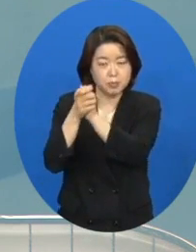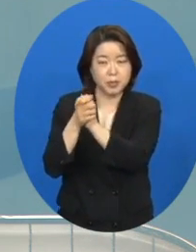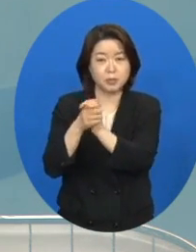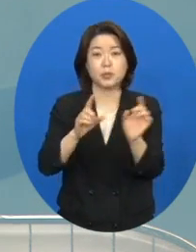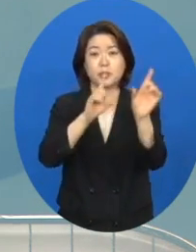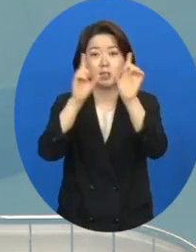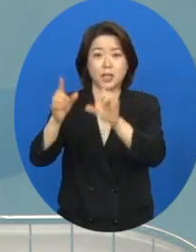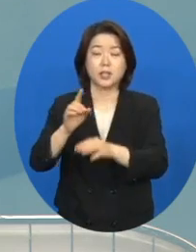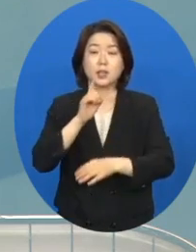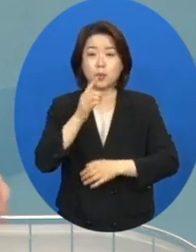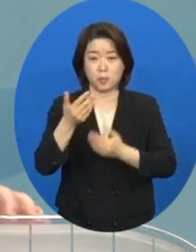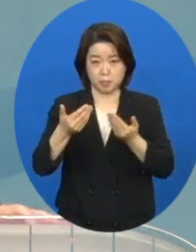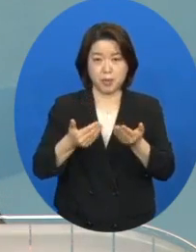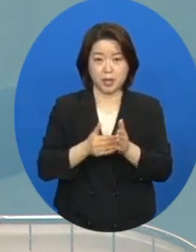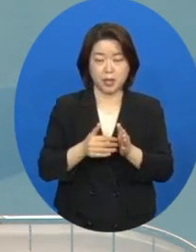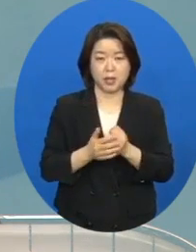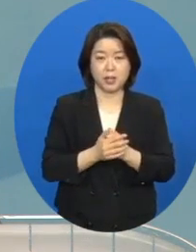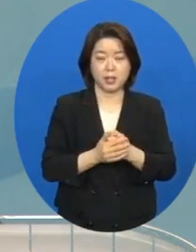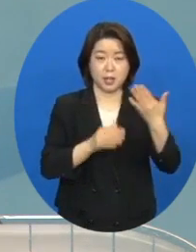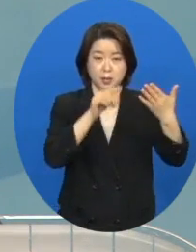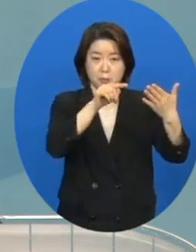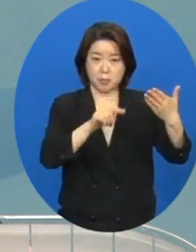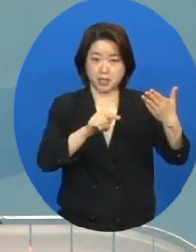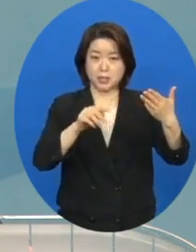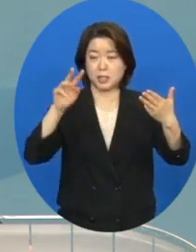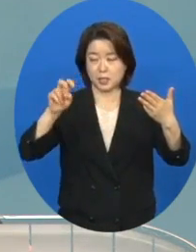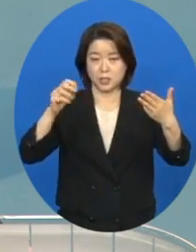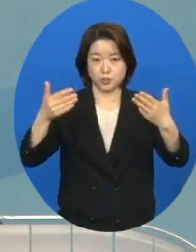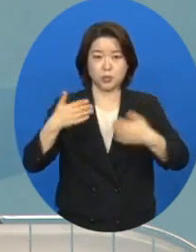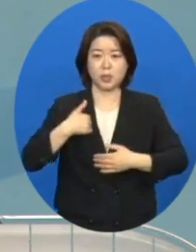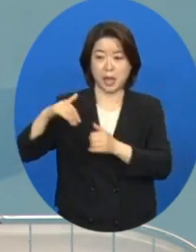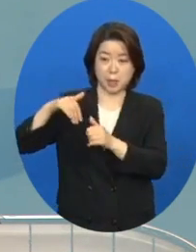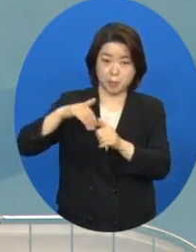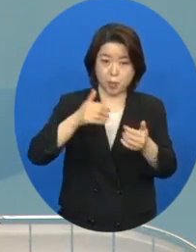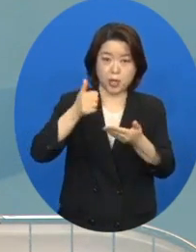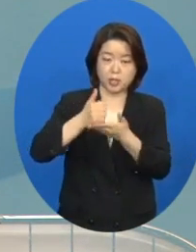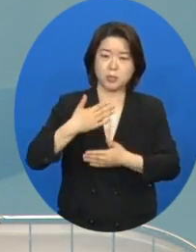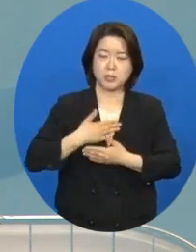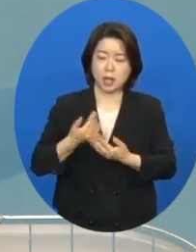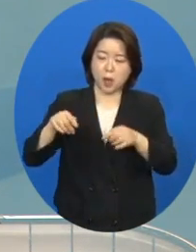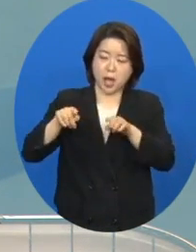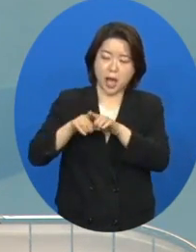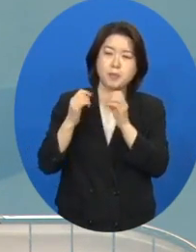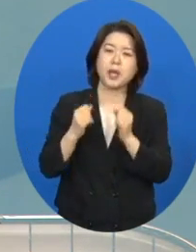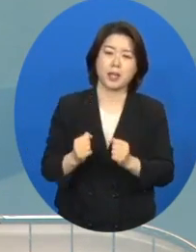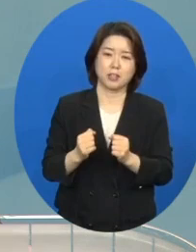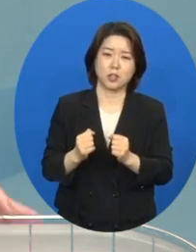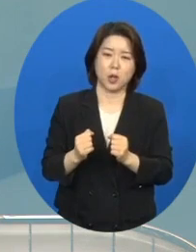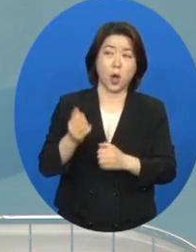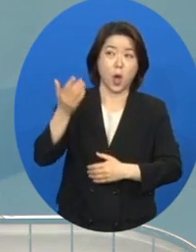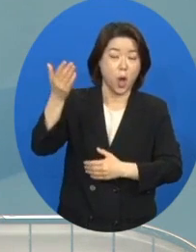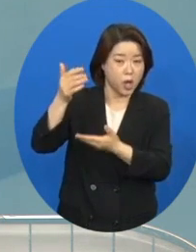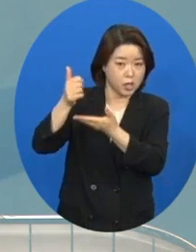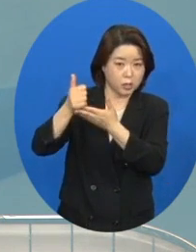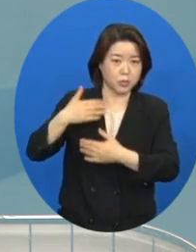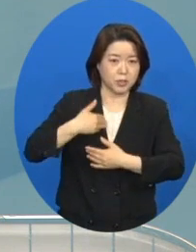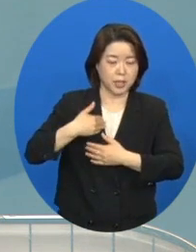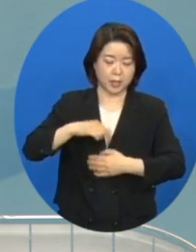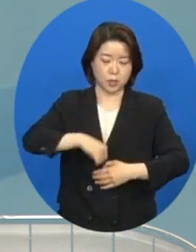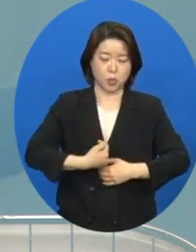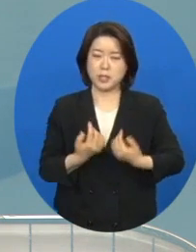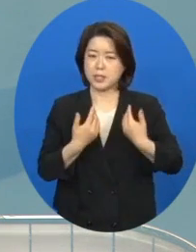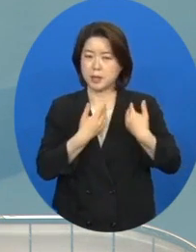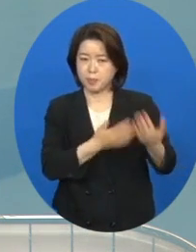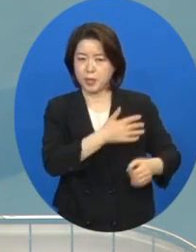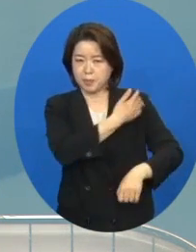사셨다고 말씀하셨어요. 29절에 나를 보내신 분이 나와 함께 하신다. 그분은 나를 혼자